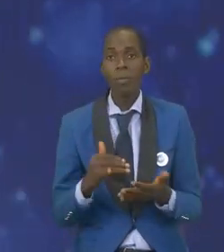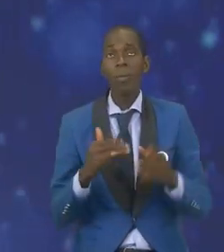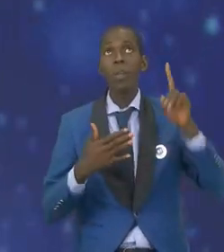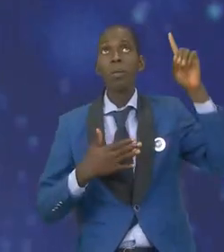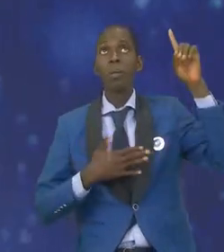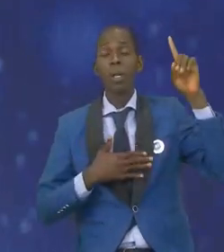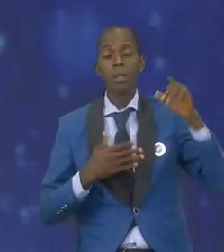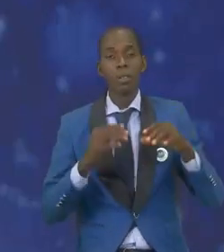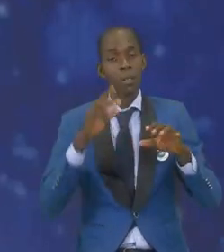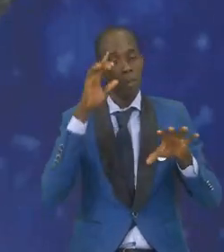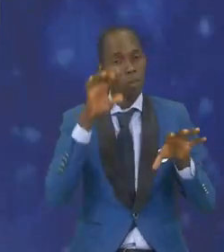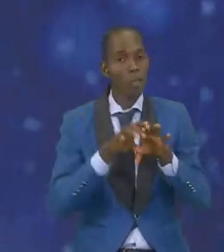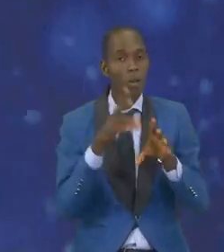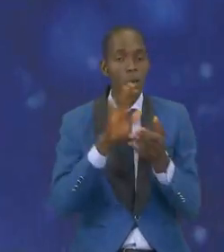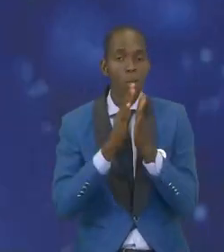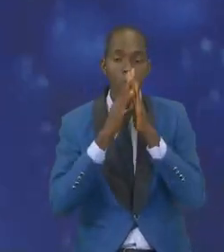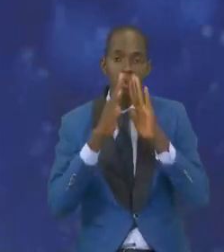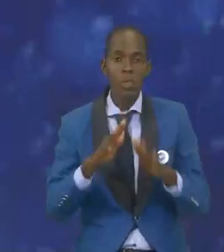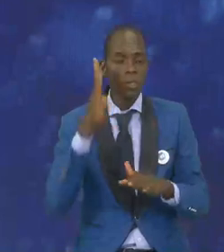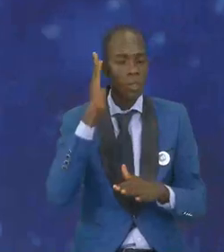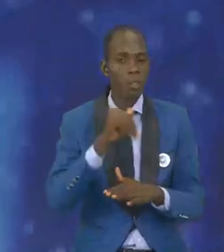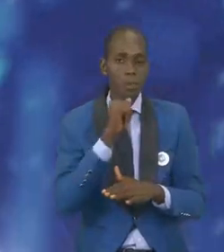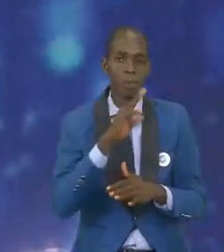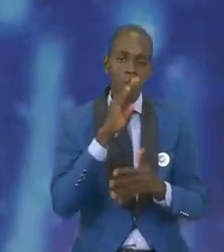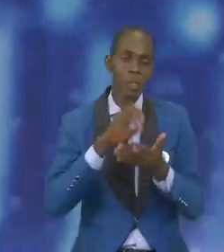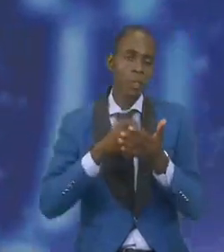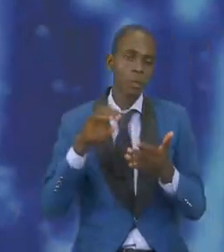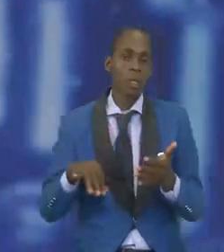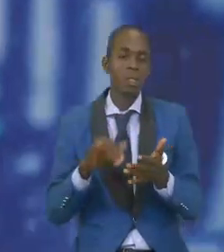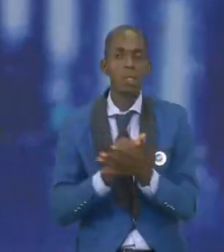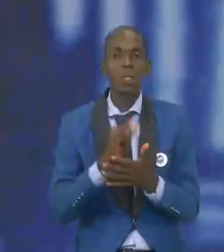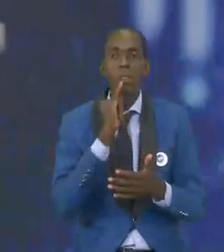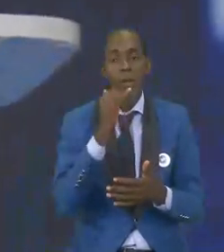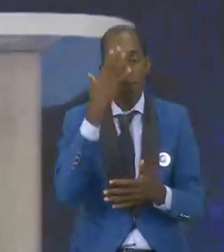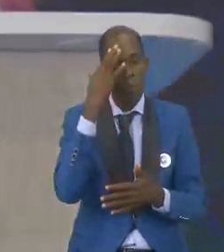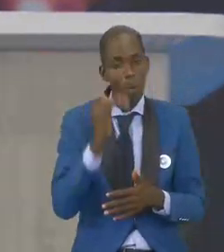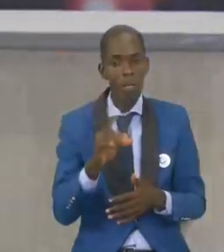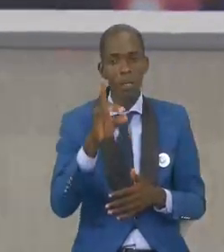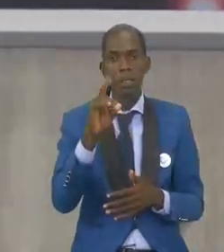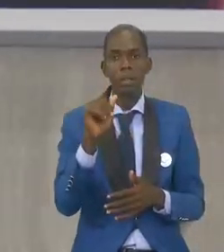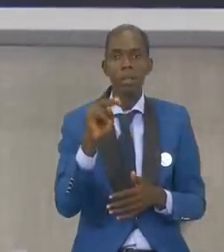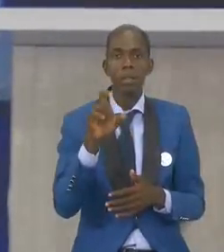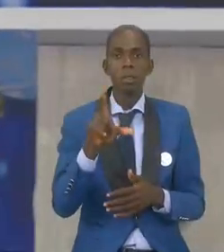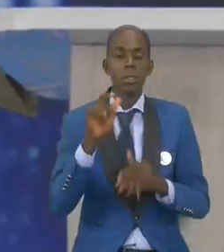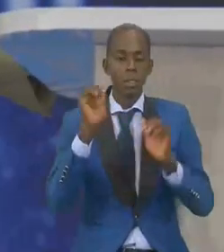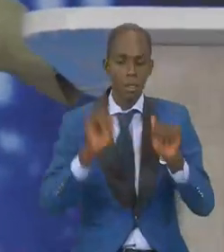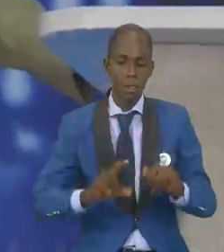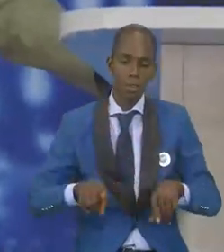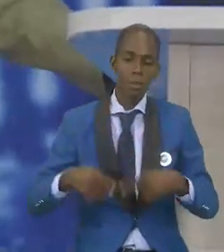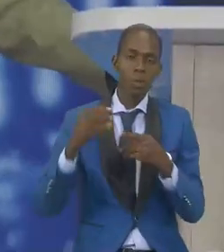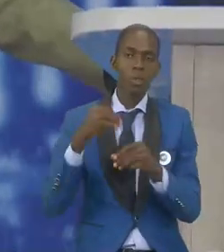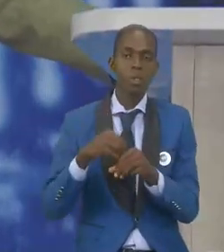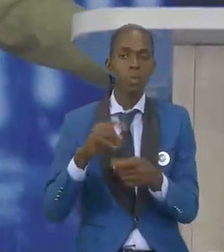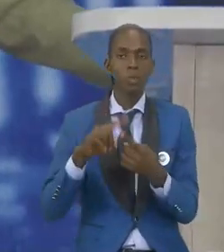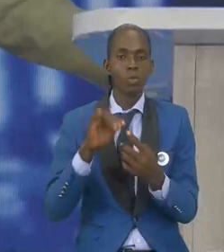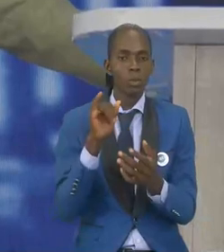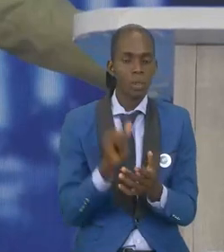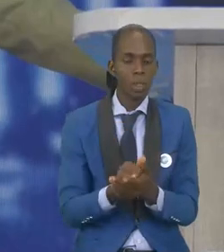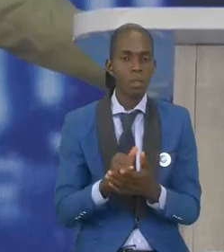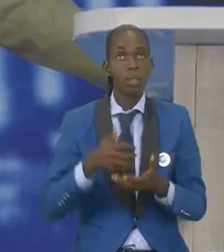toi aider mon alliance de père ne s'éloignera pas voilà pourquoi